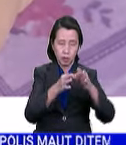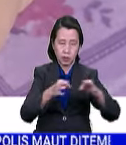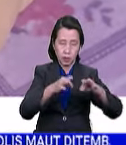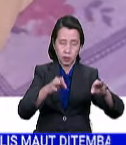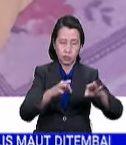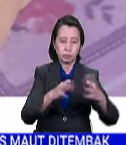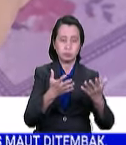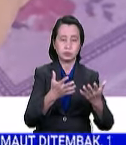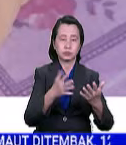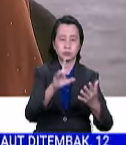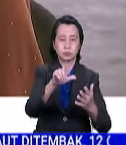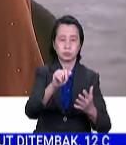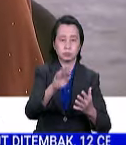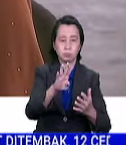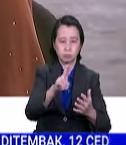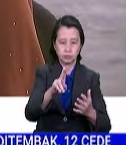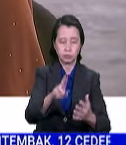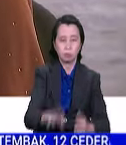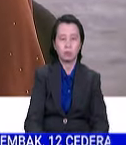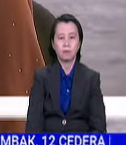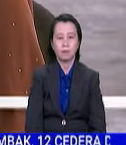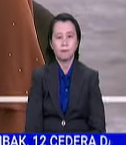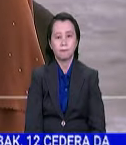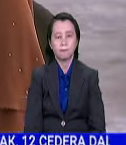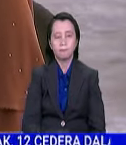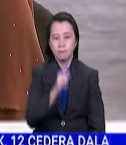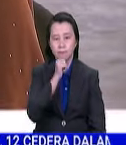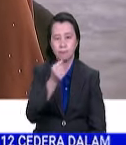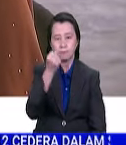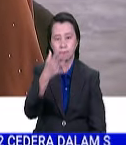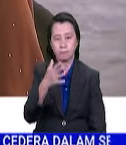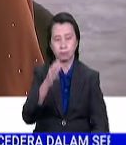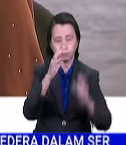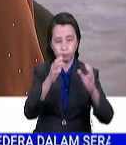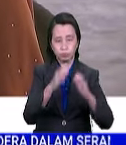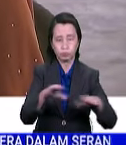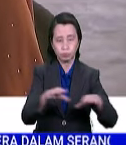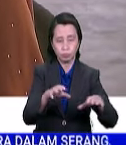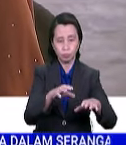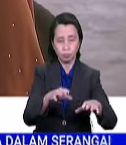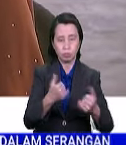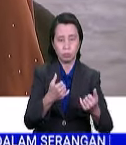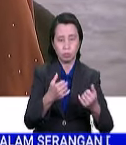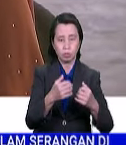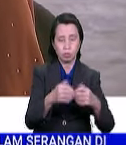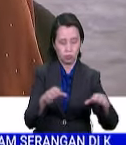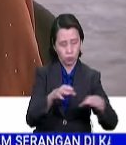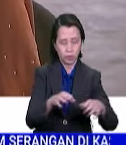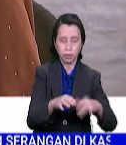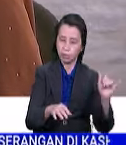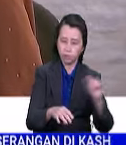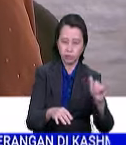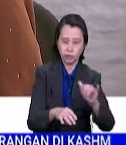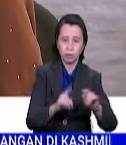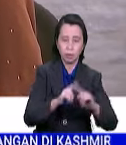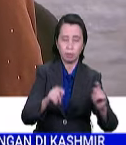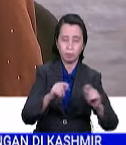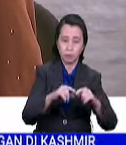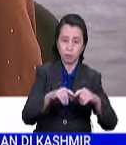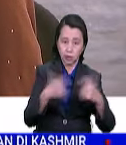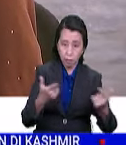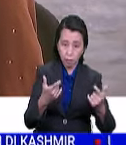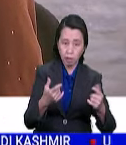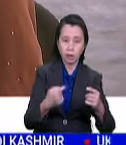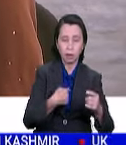labu tersebut. Dia tak banyak sangat cara pembuatan dia, kan pembuatan dia sama. Cuma bezanya